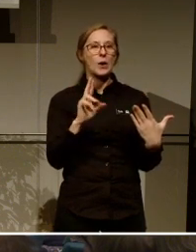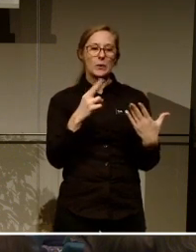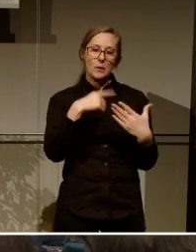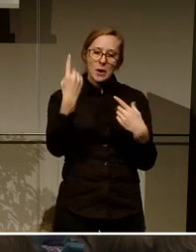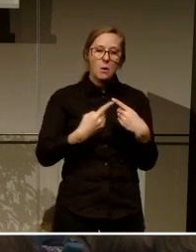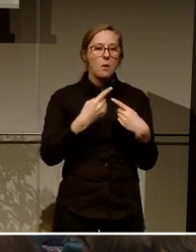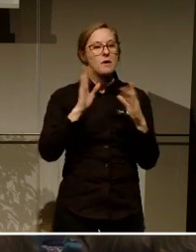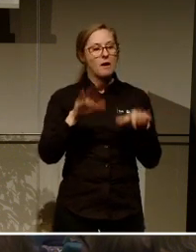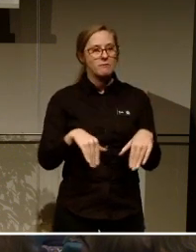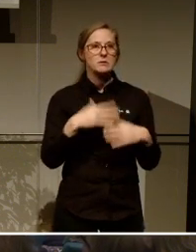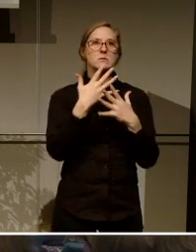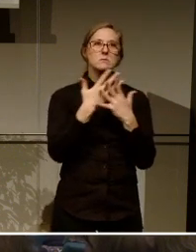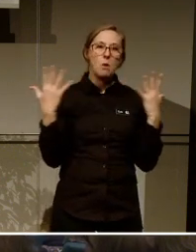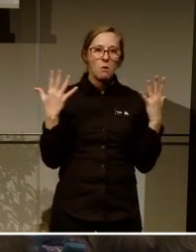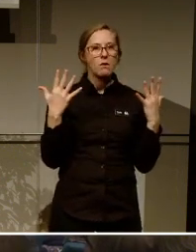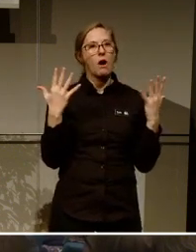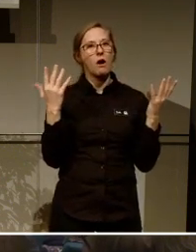huset.